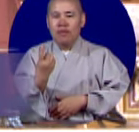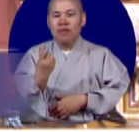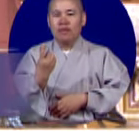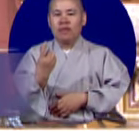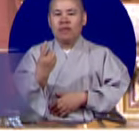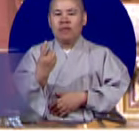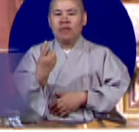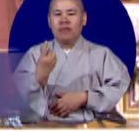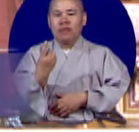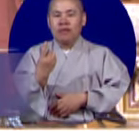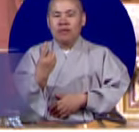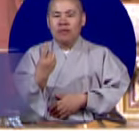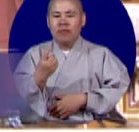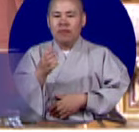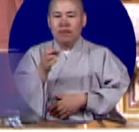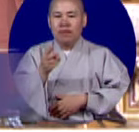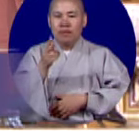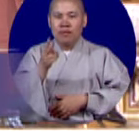제불모요